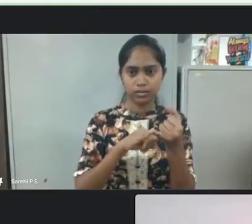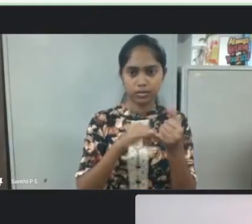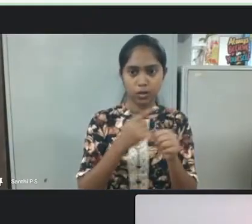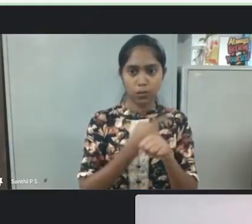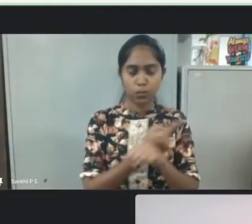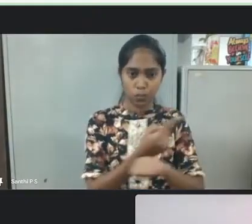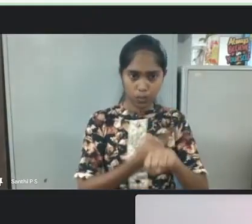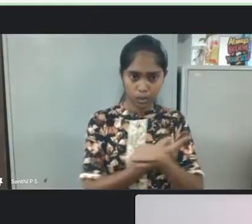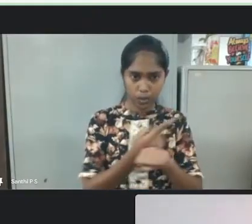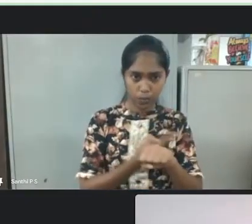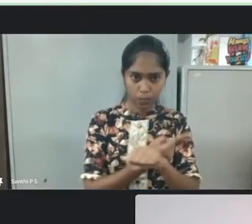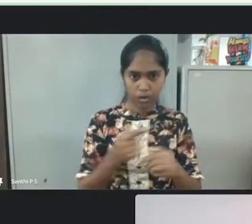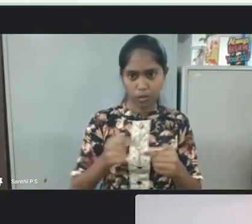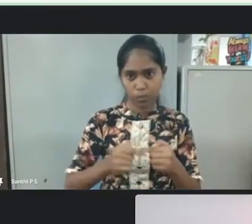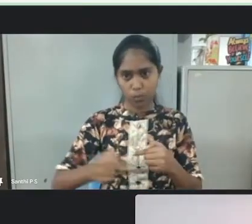നിൽക്കുന്ന